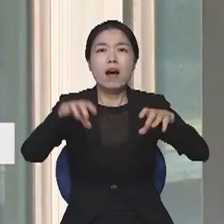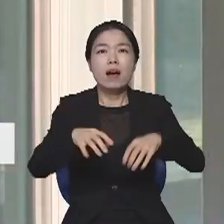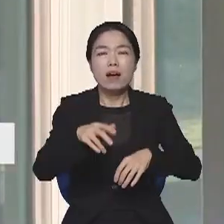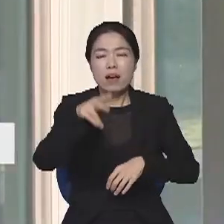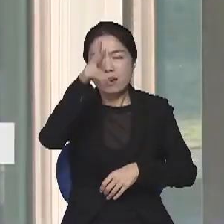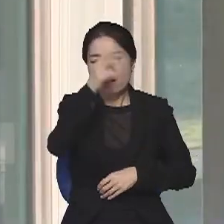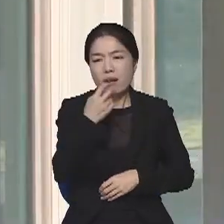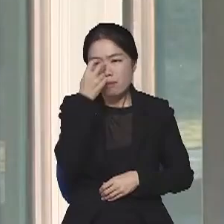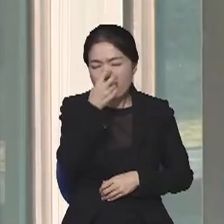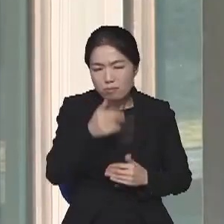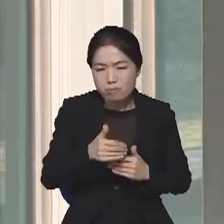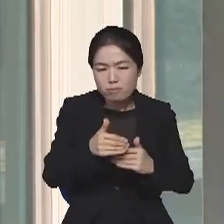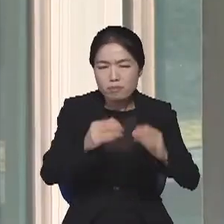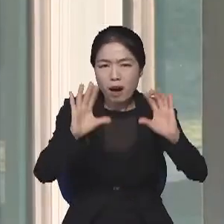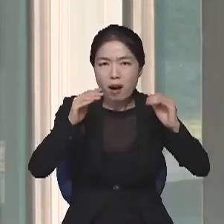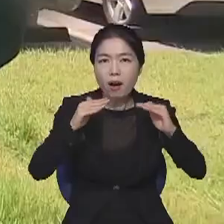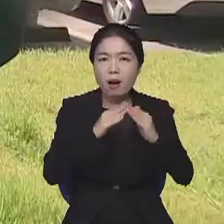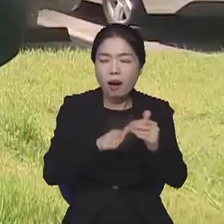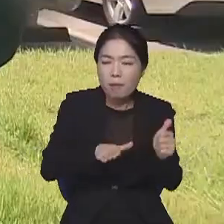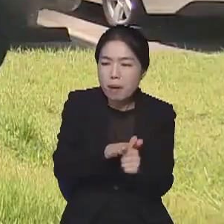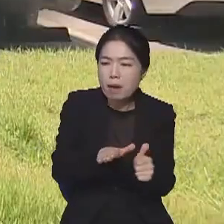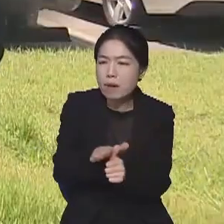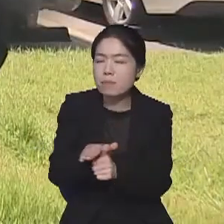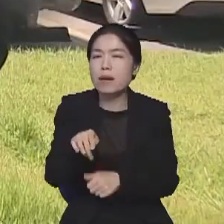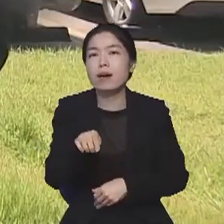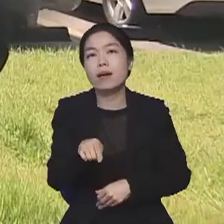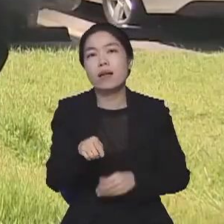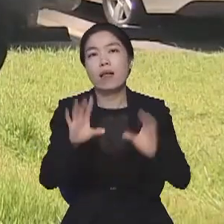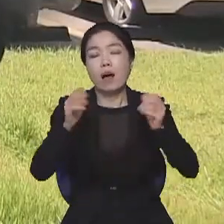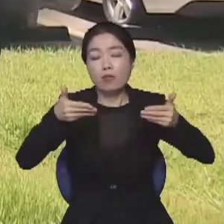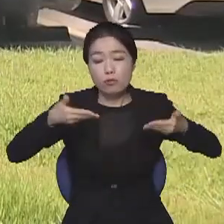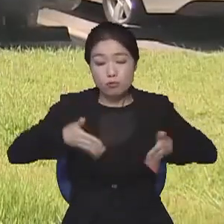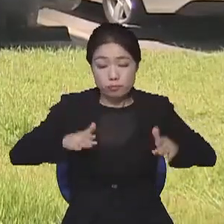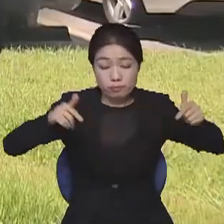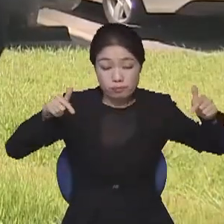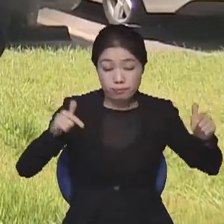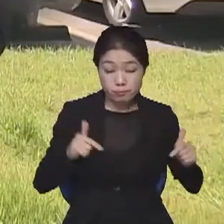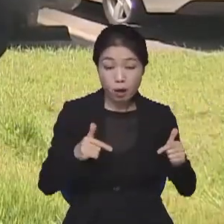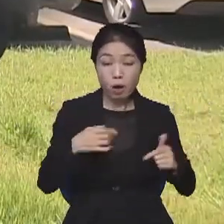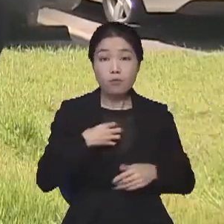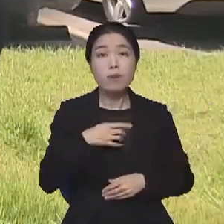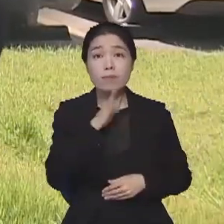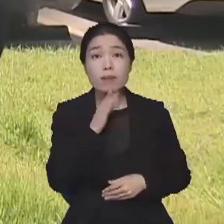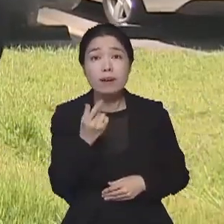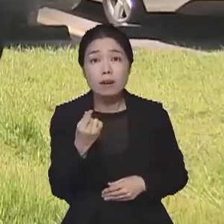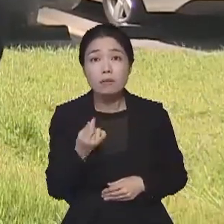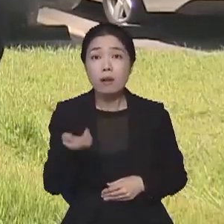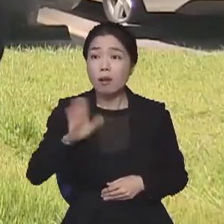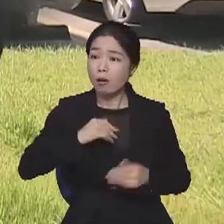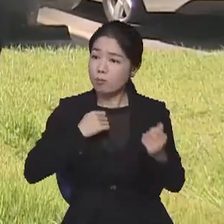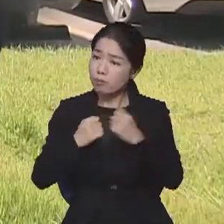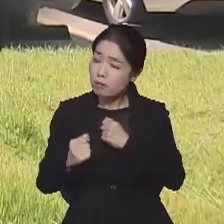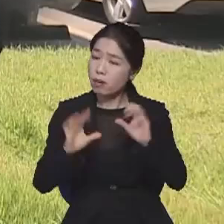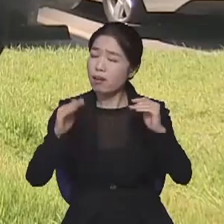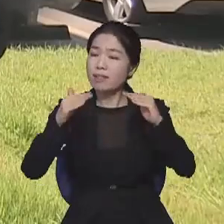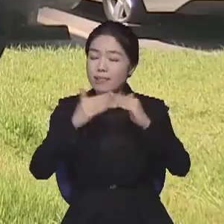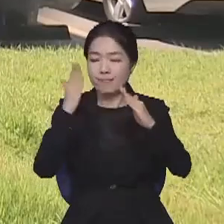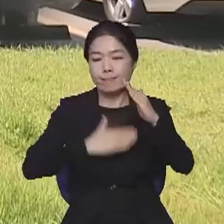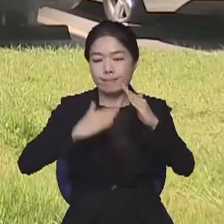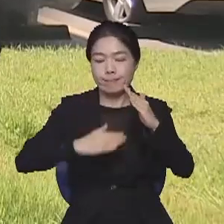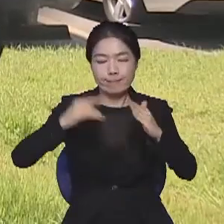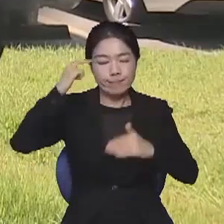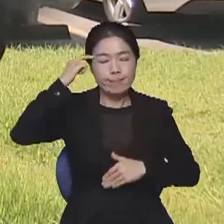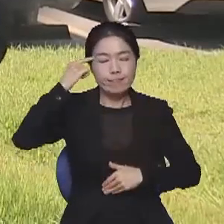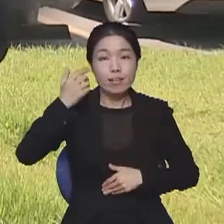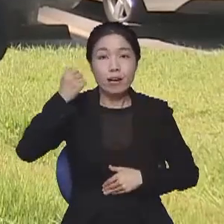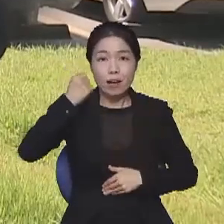이어지고 있는 어린이집 아동학대 사건. 저출산이 국가적 위기인 가운데 어린이집을 공적인 영역으로 보고 질